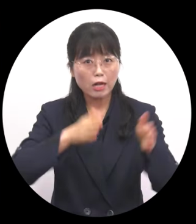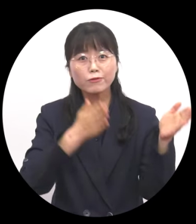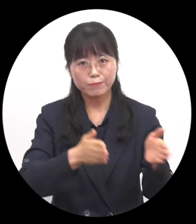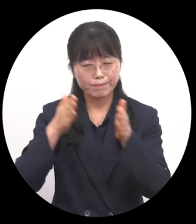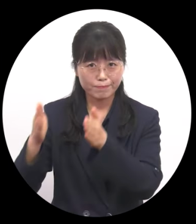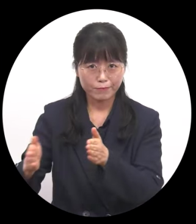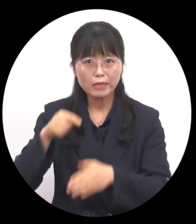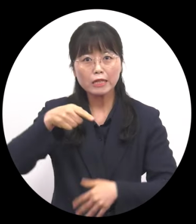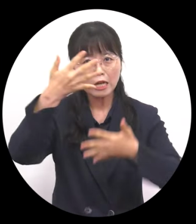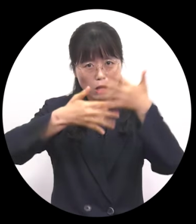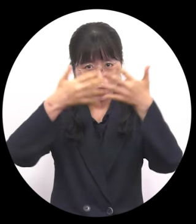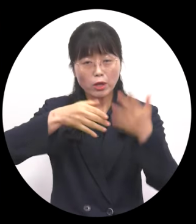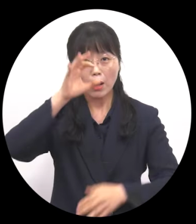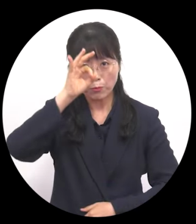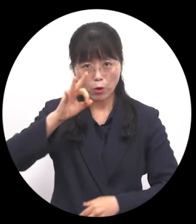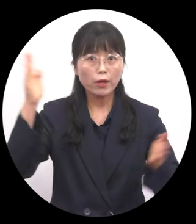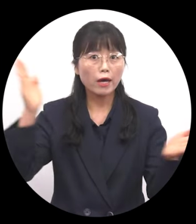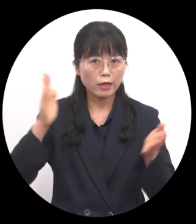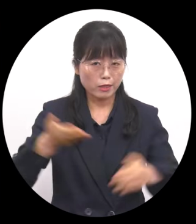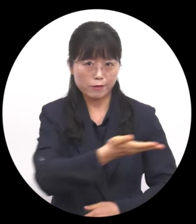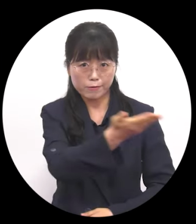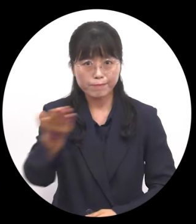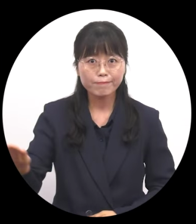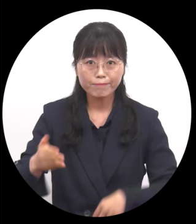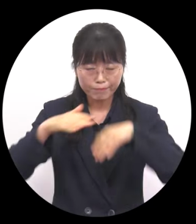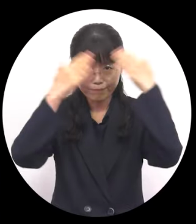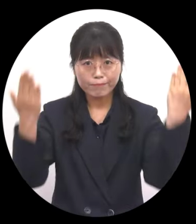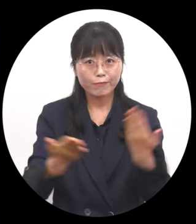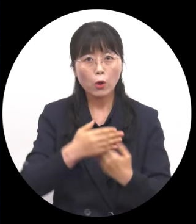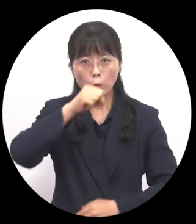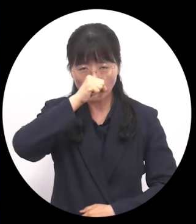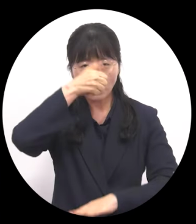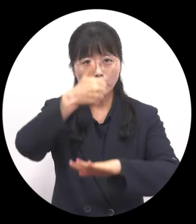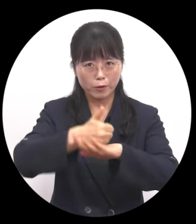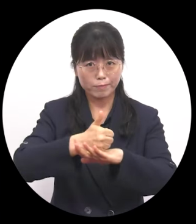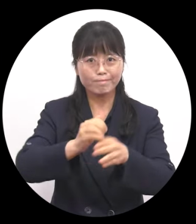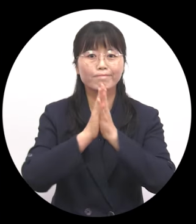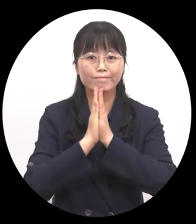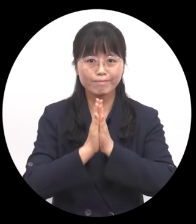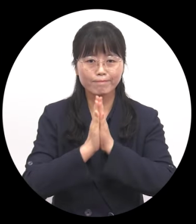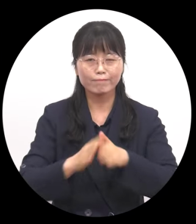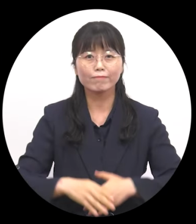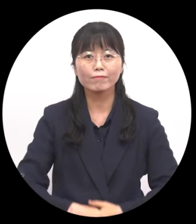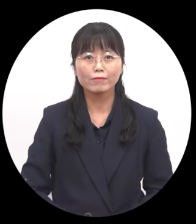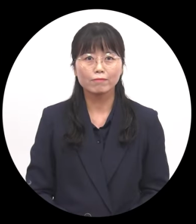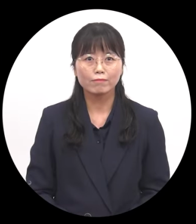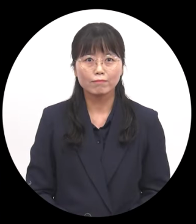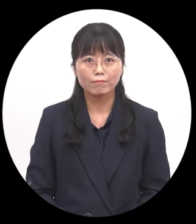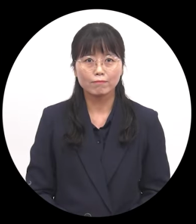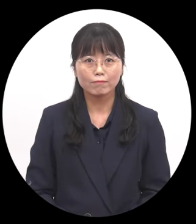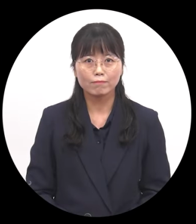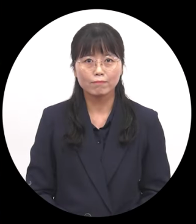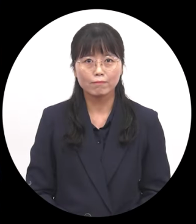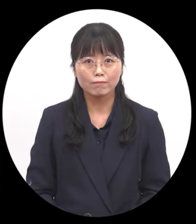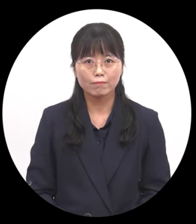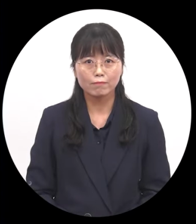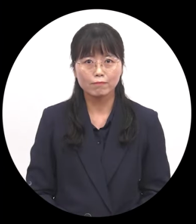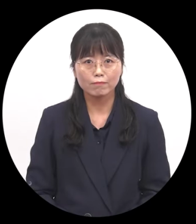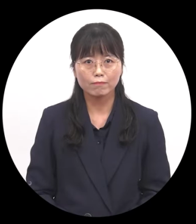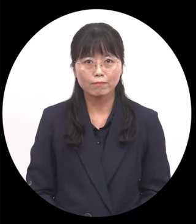준비하셔서 이 영상을 보는 수험생 여러분 모두에게 좋은 결과가 있기를 기원합니다.